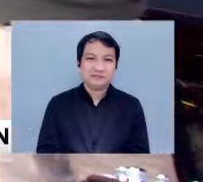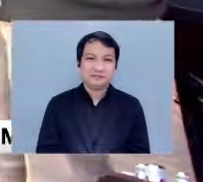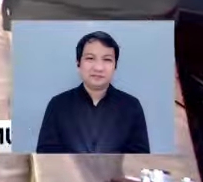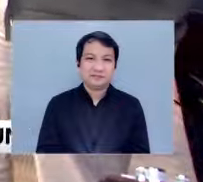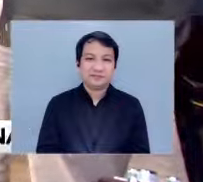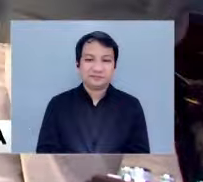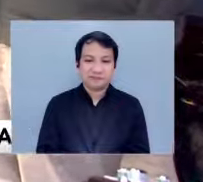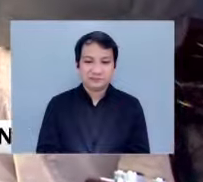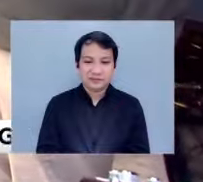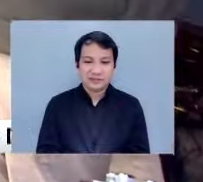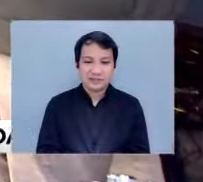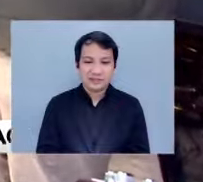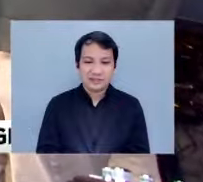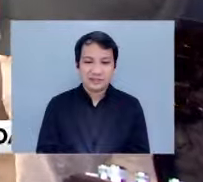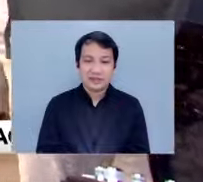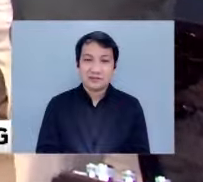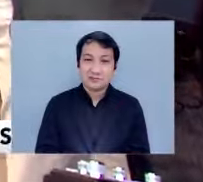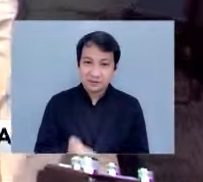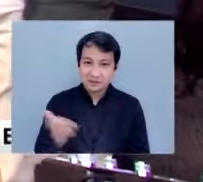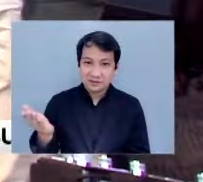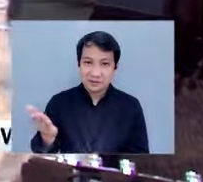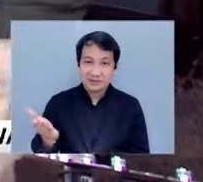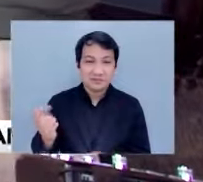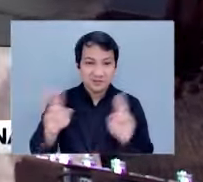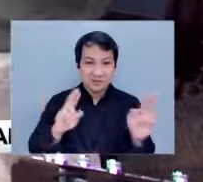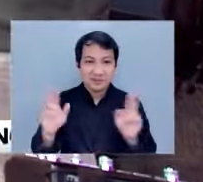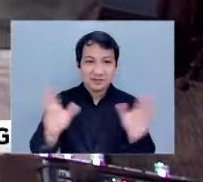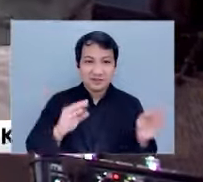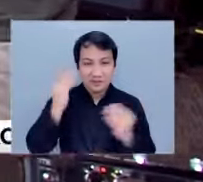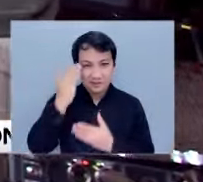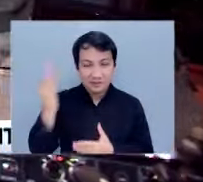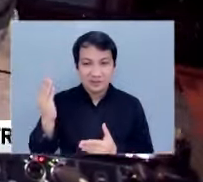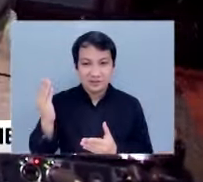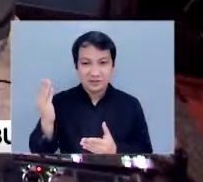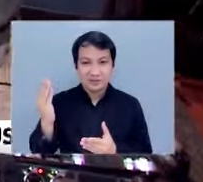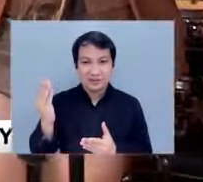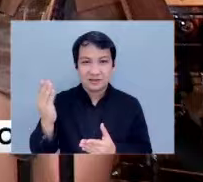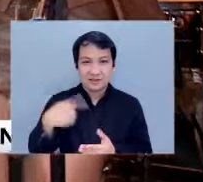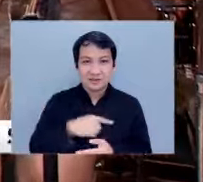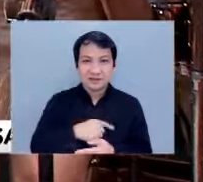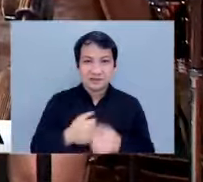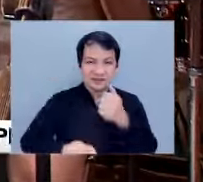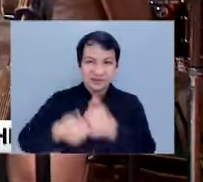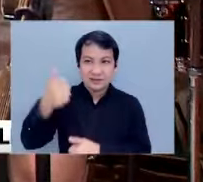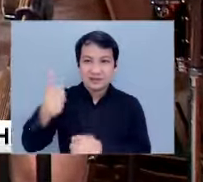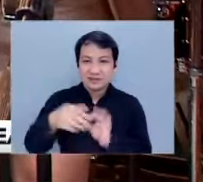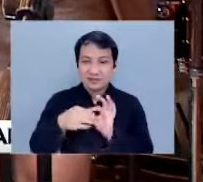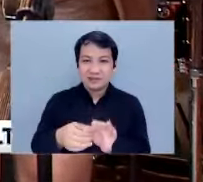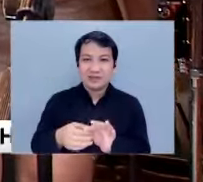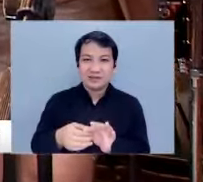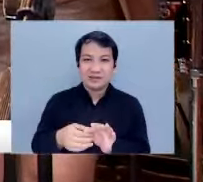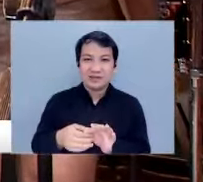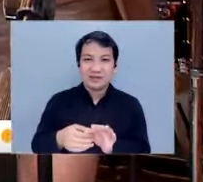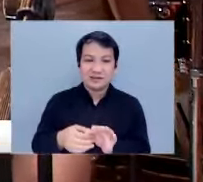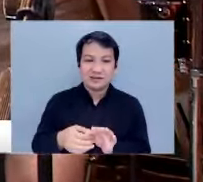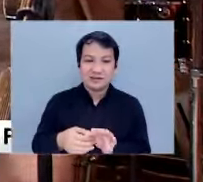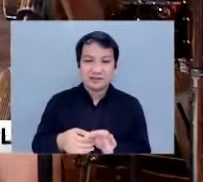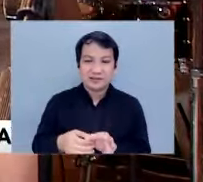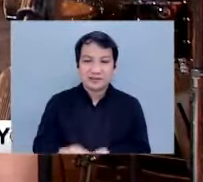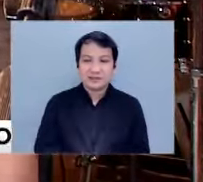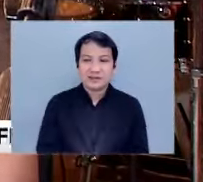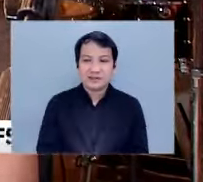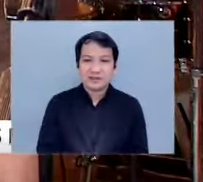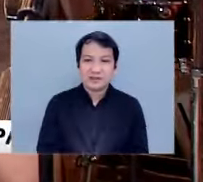Yan naman. Kaya, syempre, ngayon, that is it na ba? Parang lahat naman tayo nanalo, hindi lang si Wisilde. Parang lahat tayo nanalo this morning.